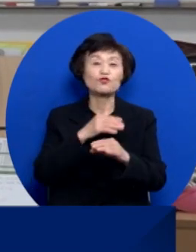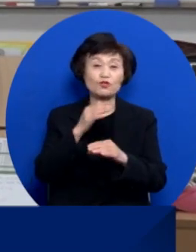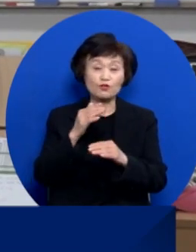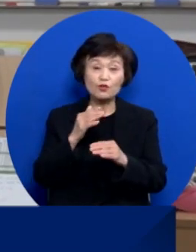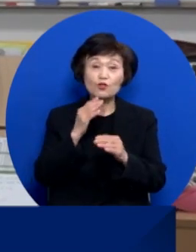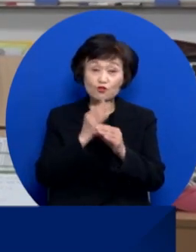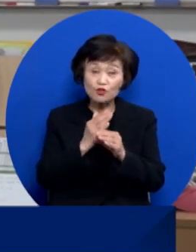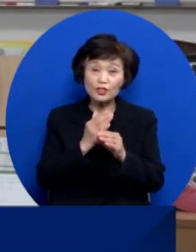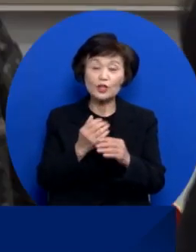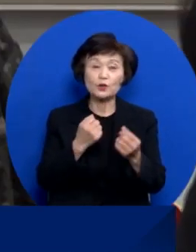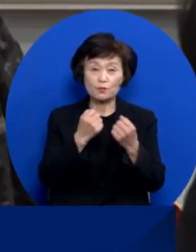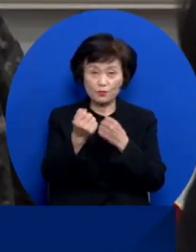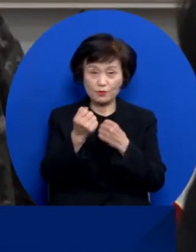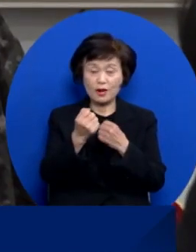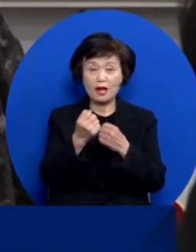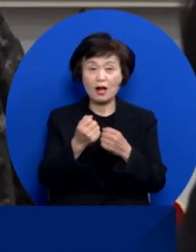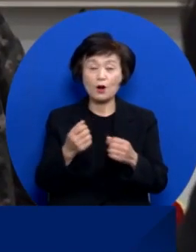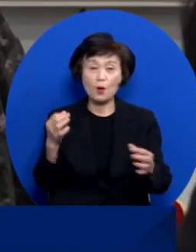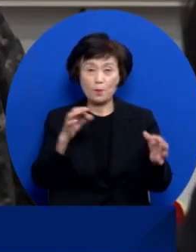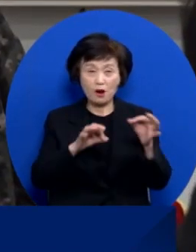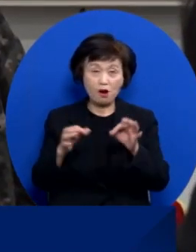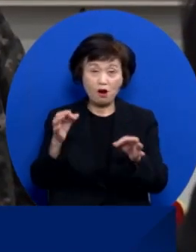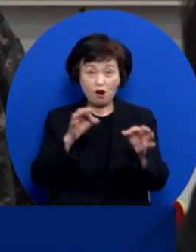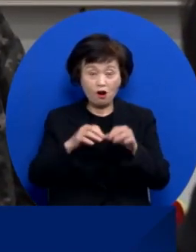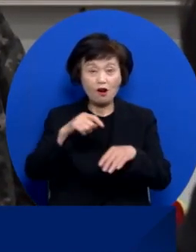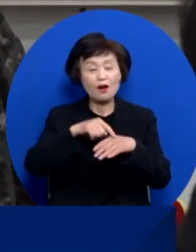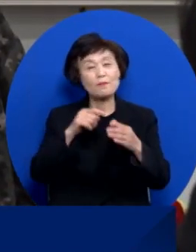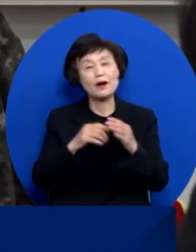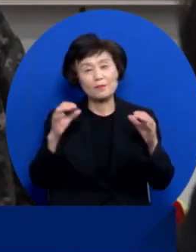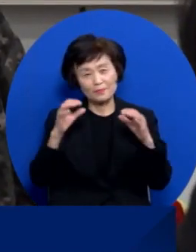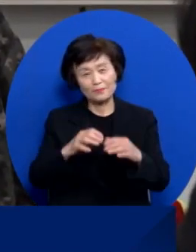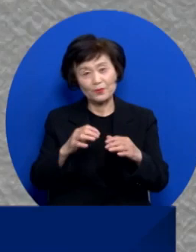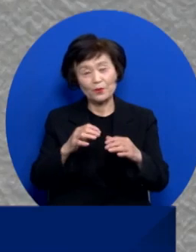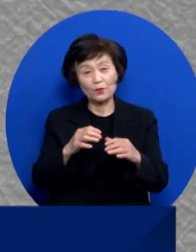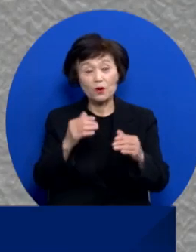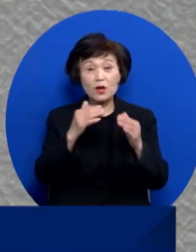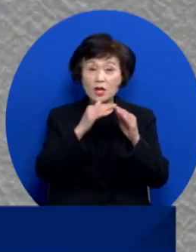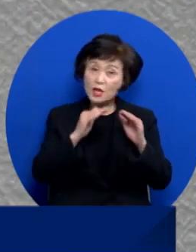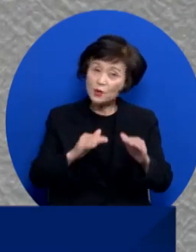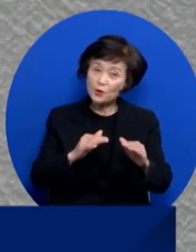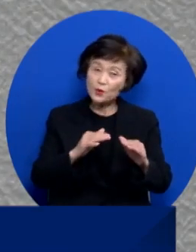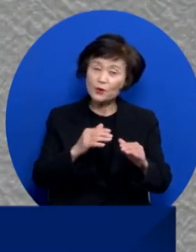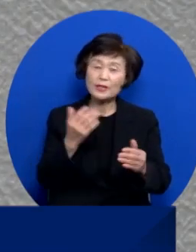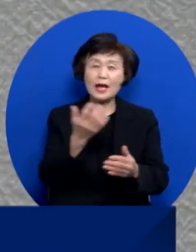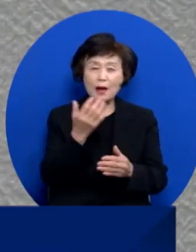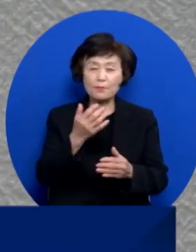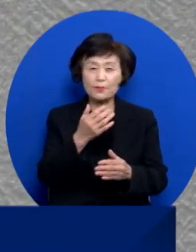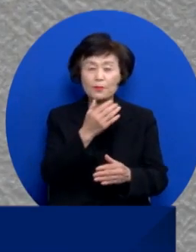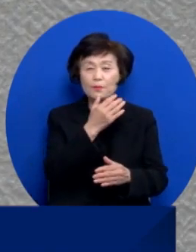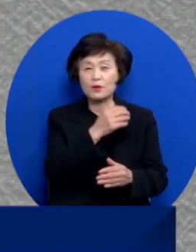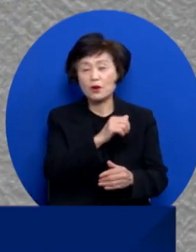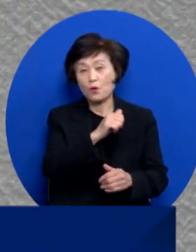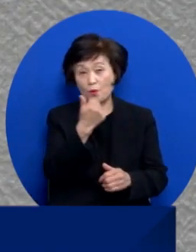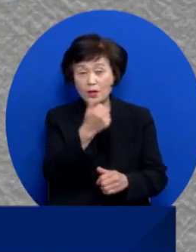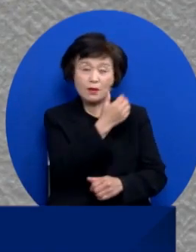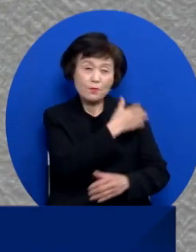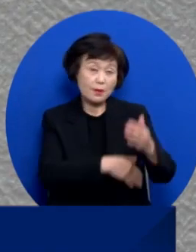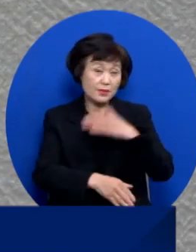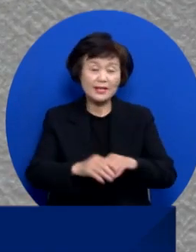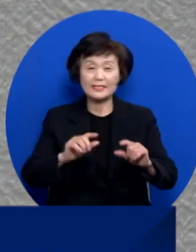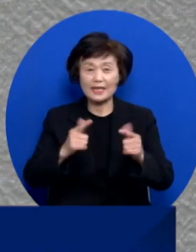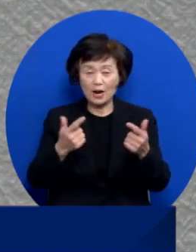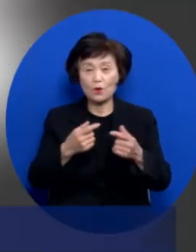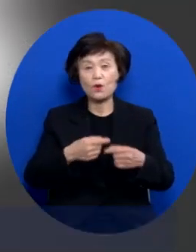십시일반으로 마음을 모아주시고 이웃의 아픔을 외면하지 않고 함께 할 수 있는 것에 감사와 기쁨을 또 나누는 시간이었던